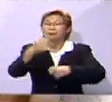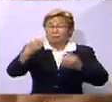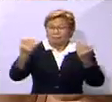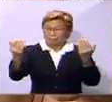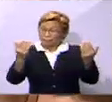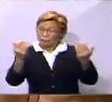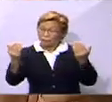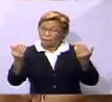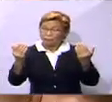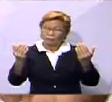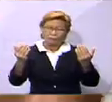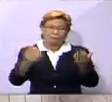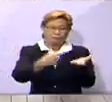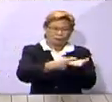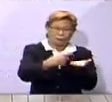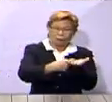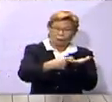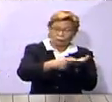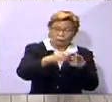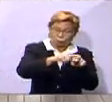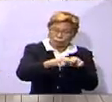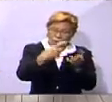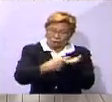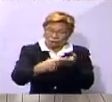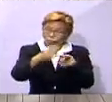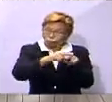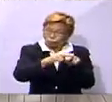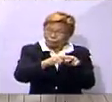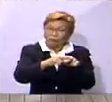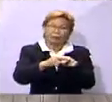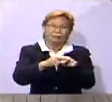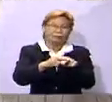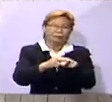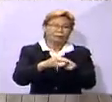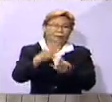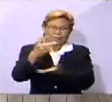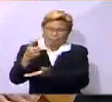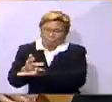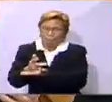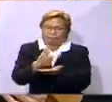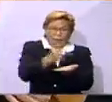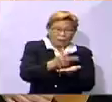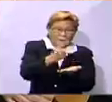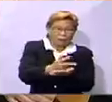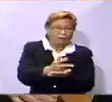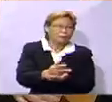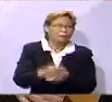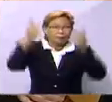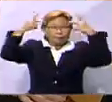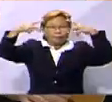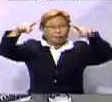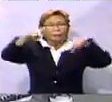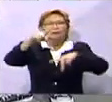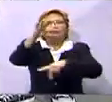bandingkan tiket harga tambang tren dengan harga parking kenderaan kita. Menurut Presiden dan